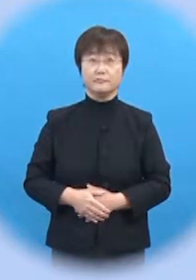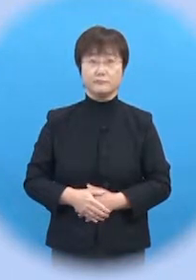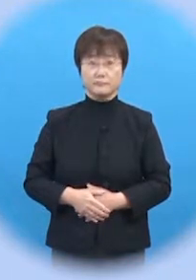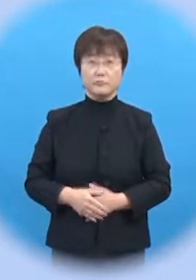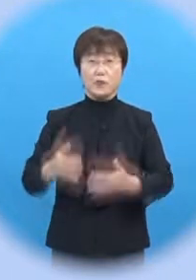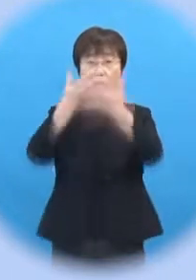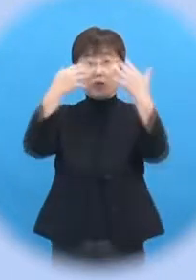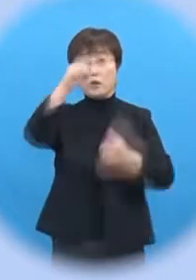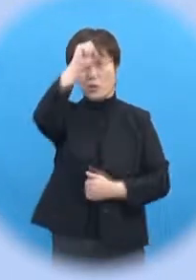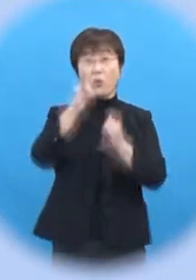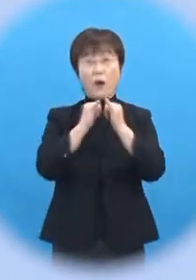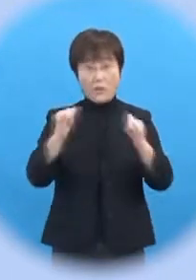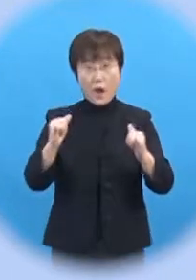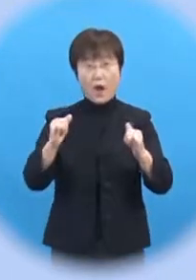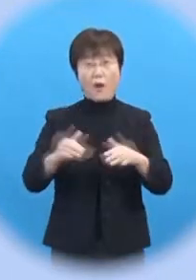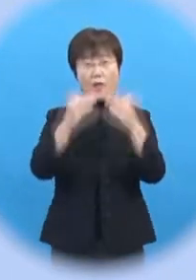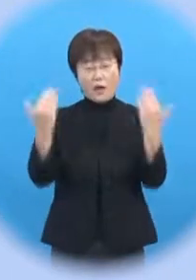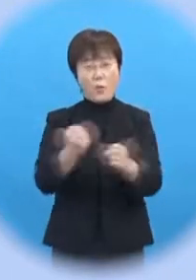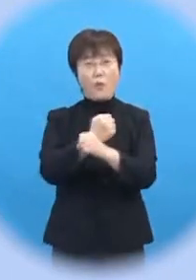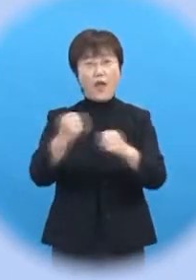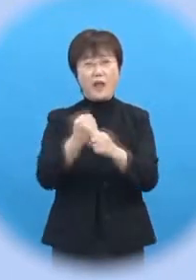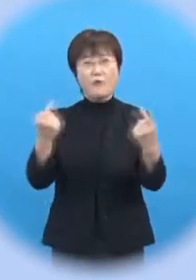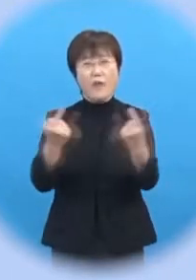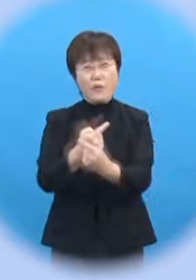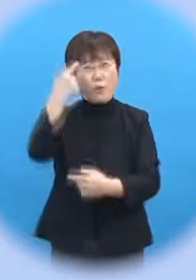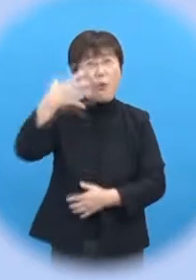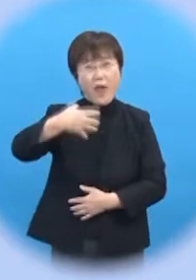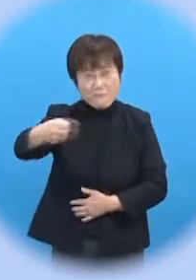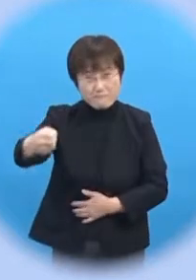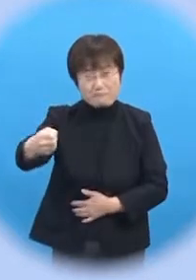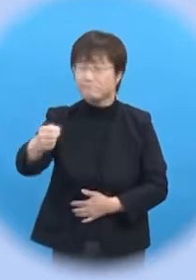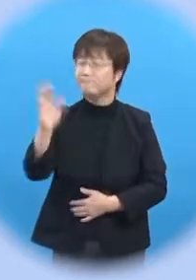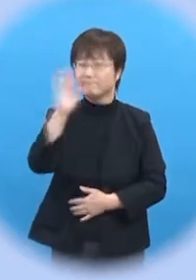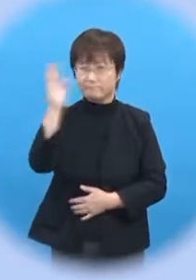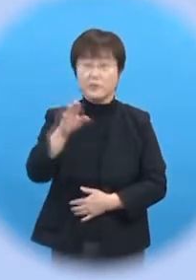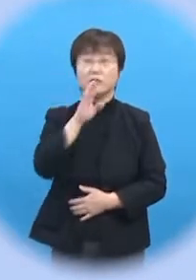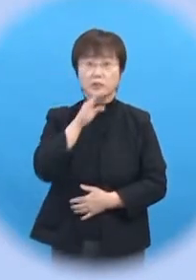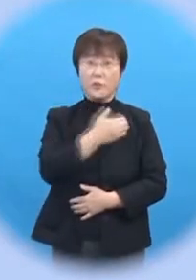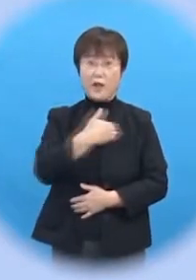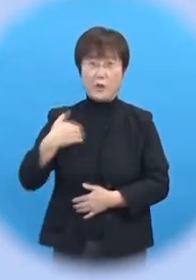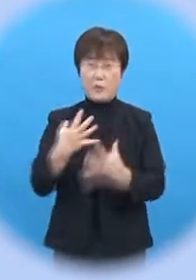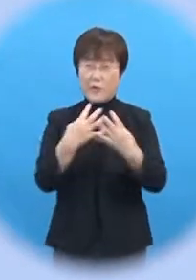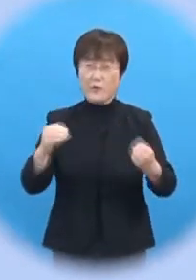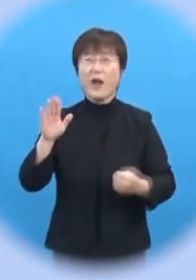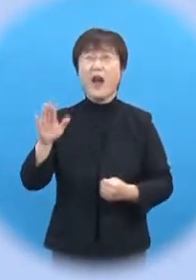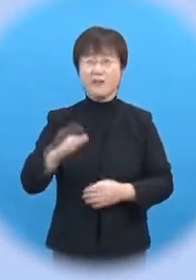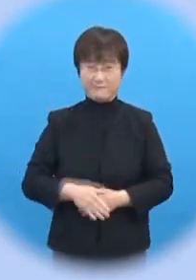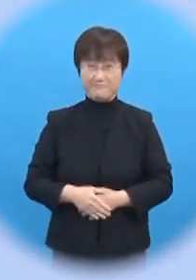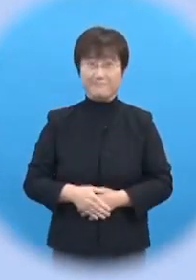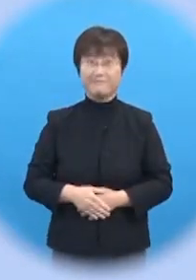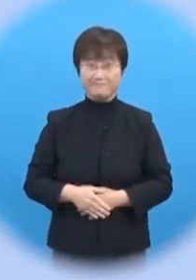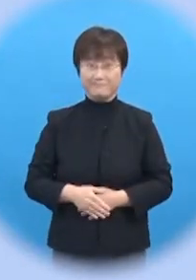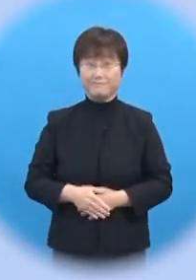認知症の方は何もできなくなると思われがちですが、実際にはできることがたくさんあります。そのため